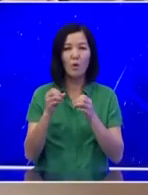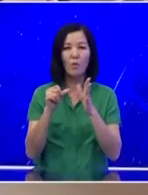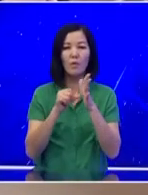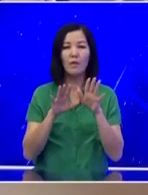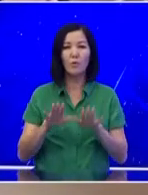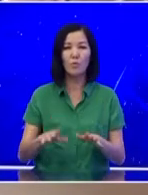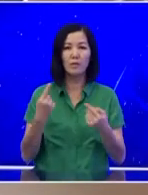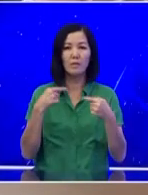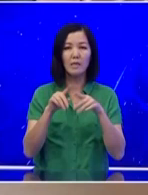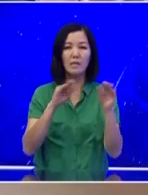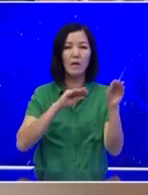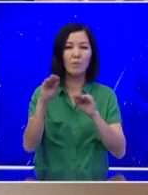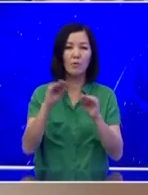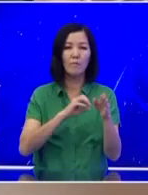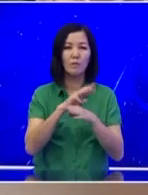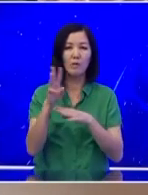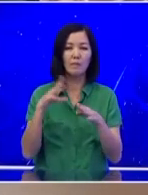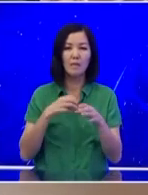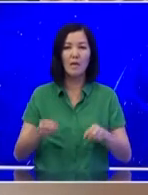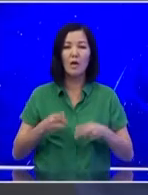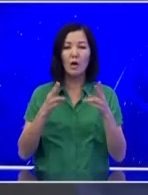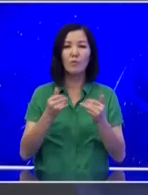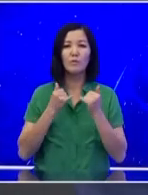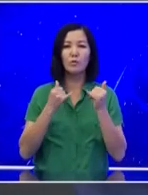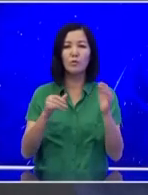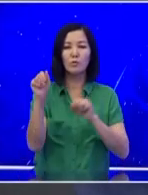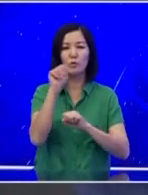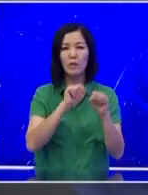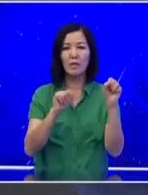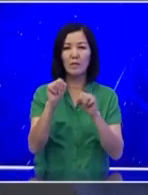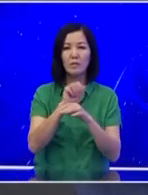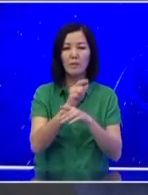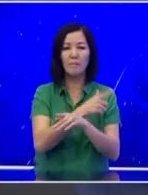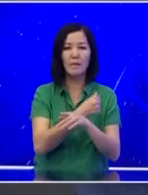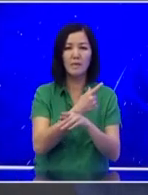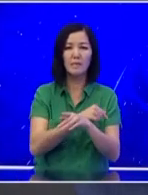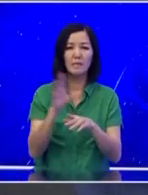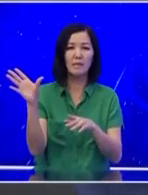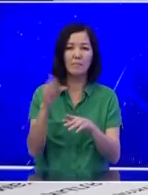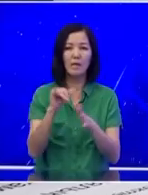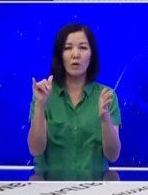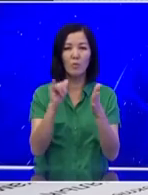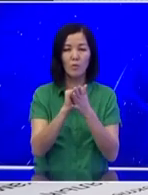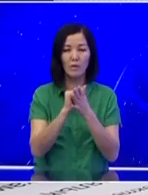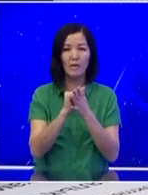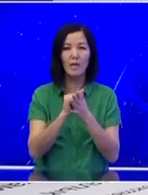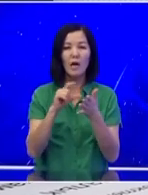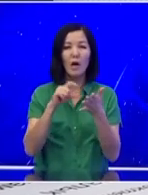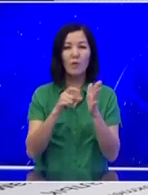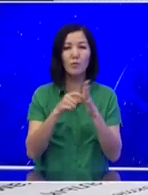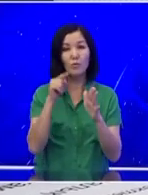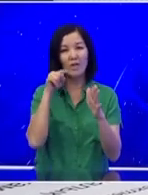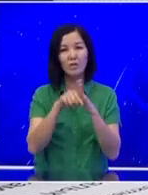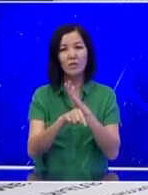тиісті техникалармен жабдықталған. Қауіпсіздік үшін залалсыздандыру және медициналық кешендері қойылған. Бұдан бөлек аудиториядағы